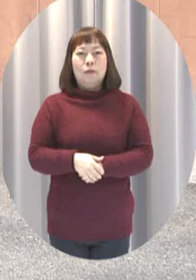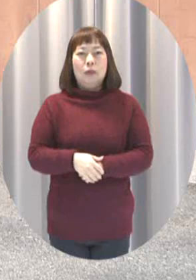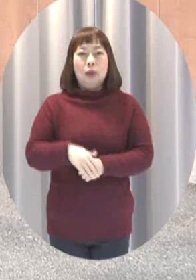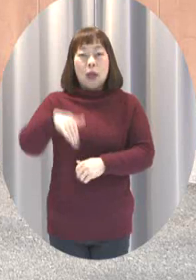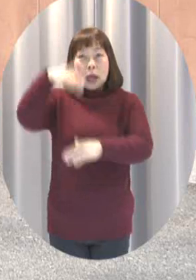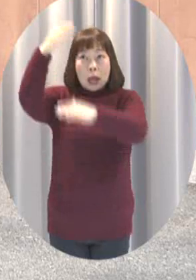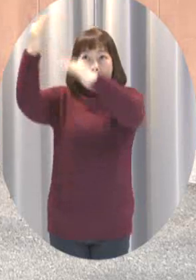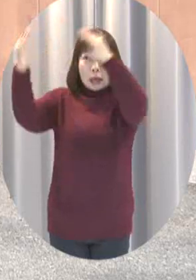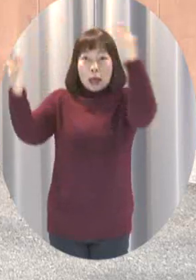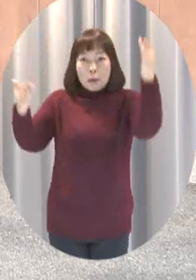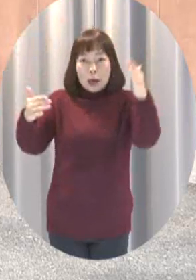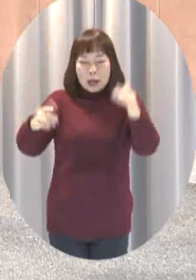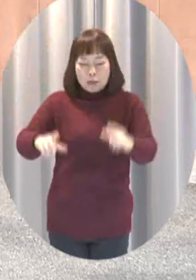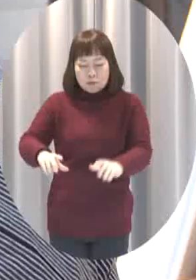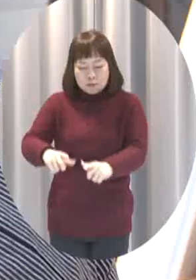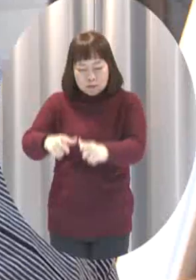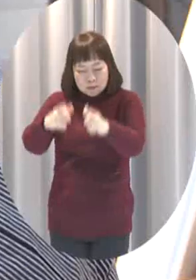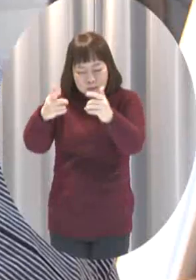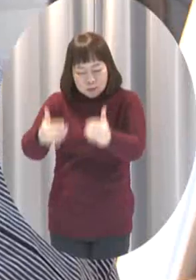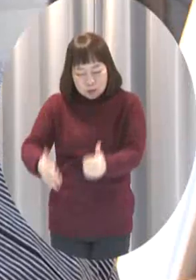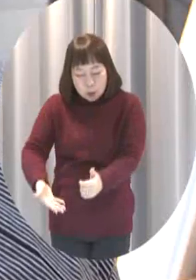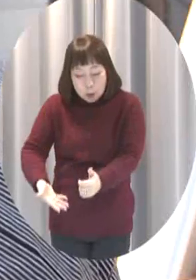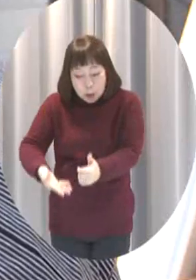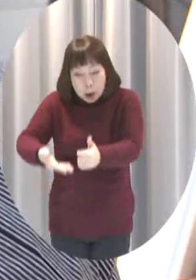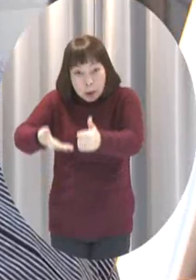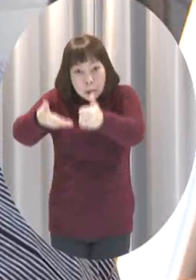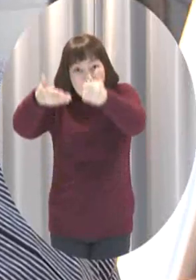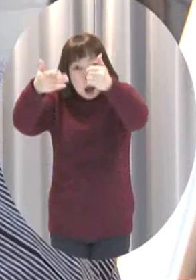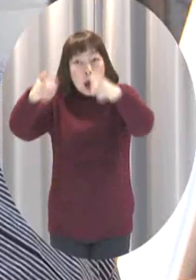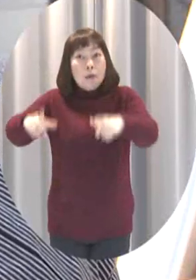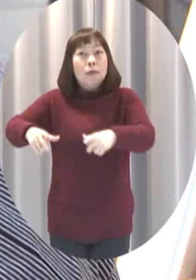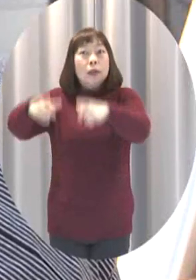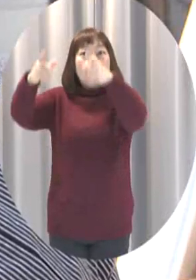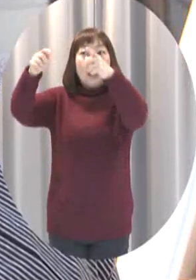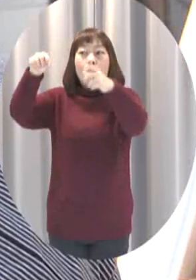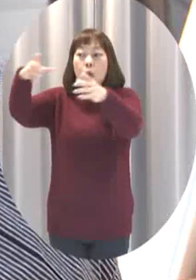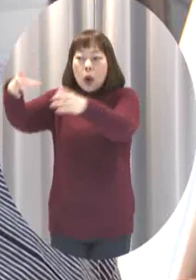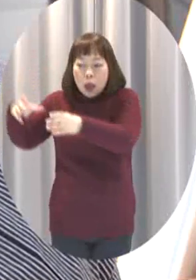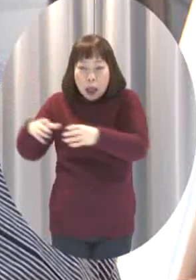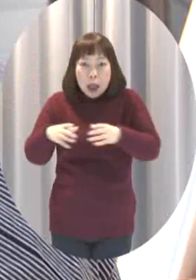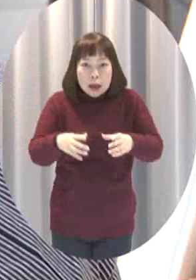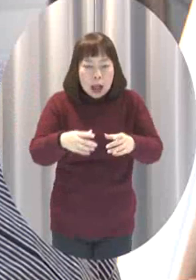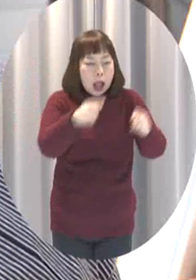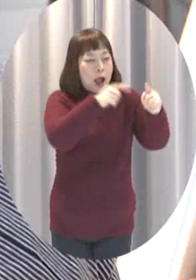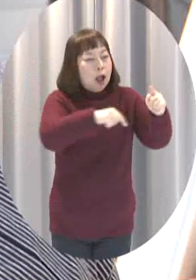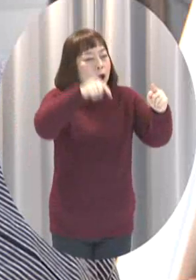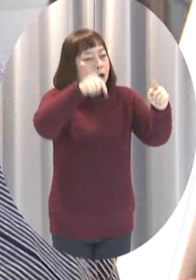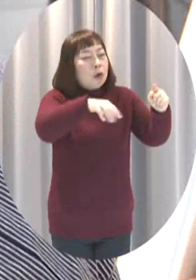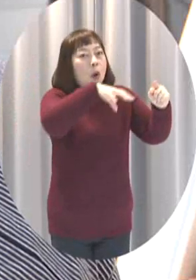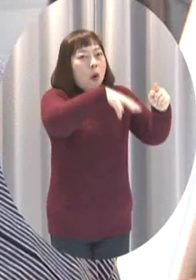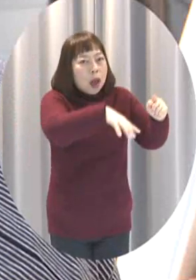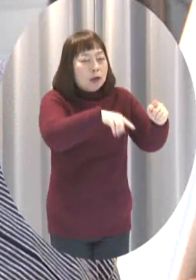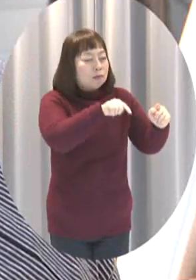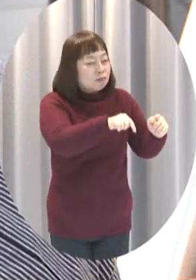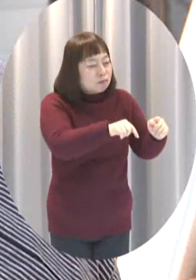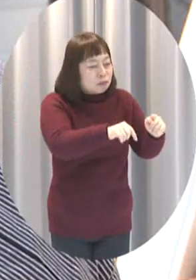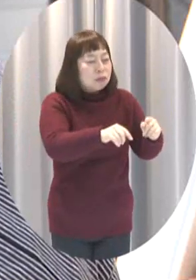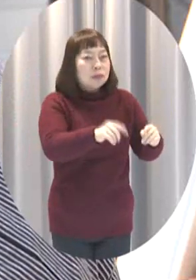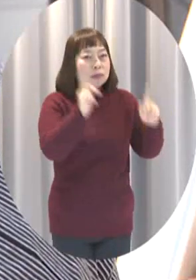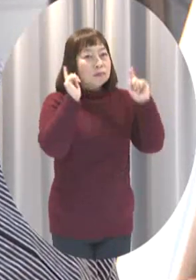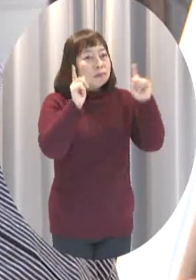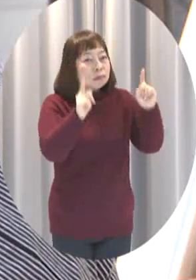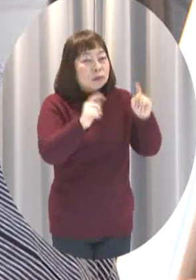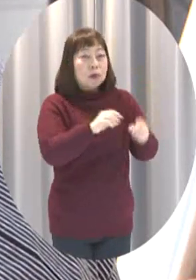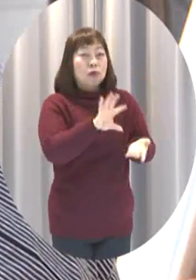山で育った木が公園等で使われ、また土木用木材として使われるということ